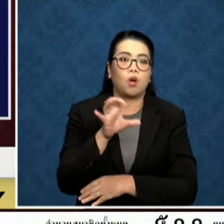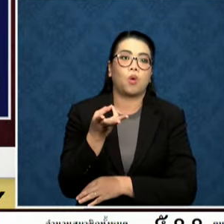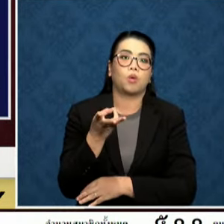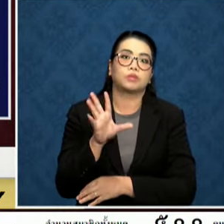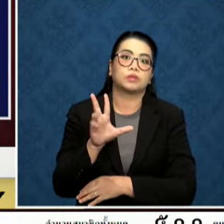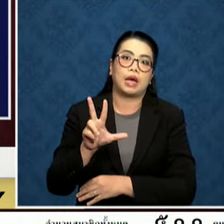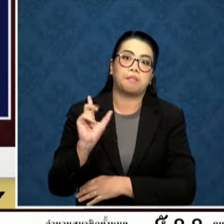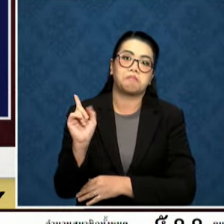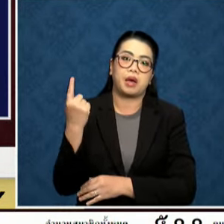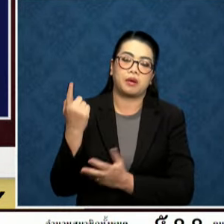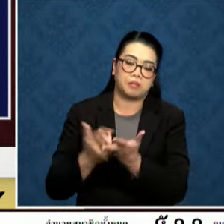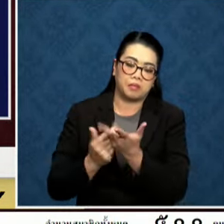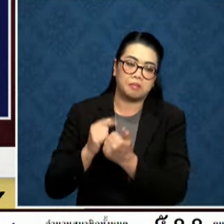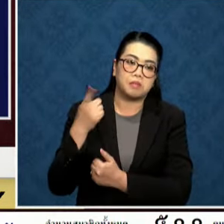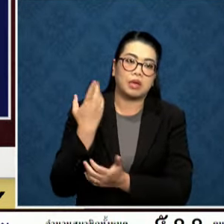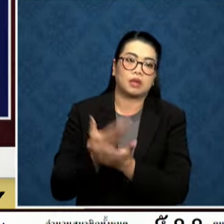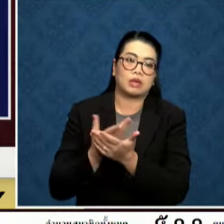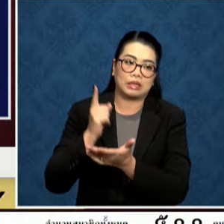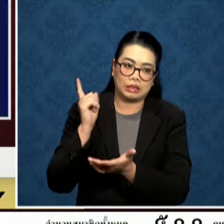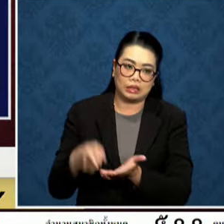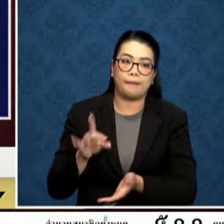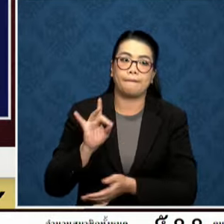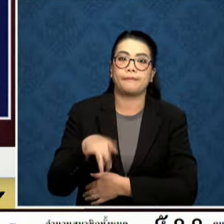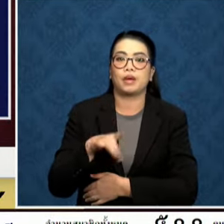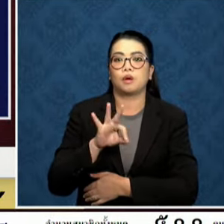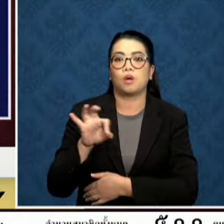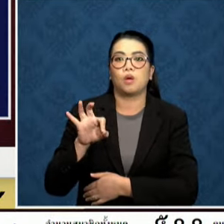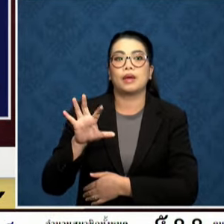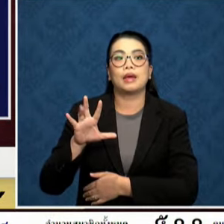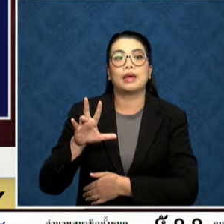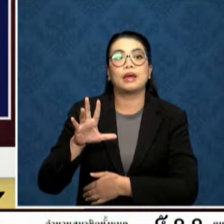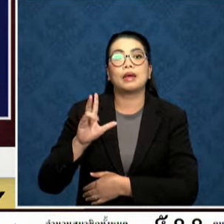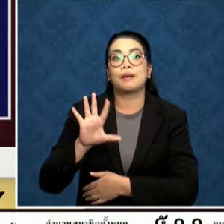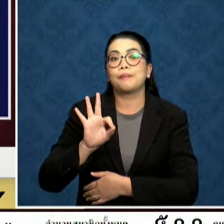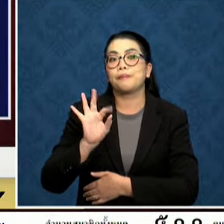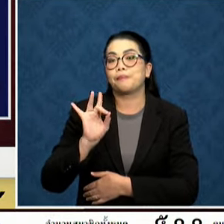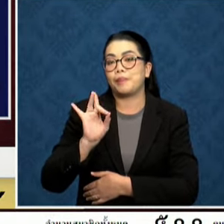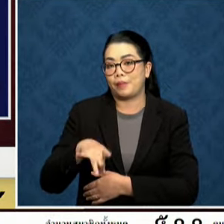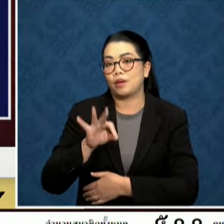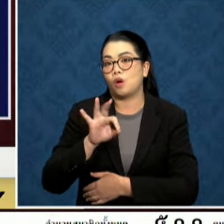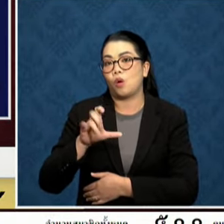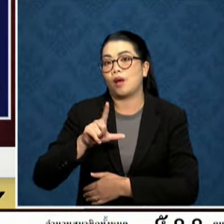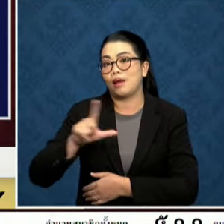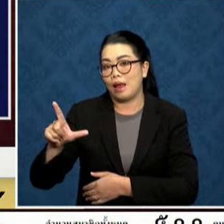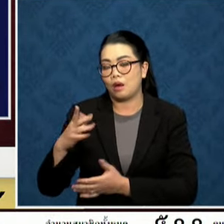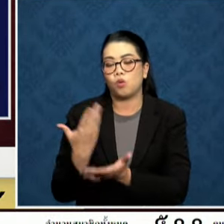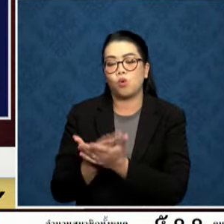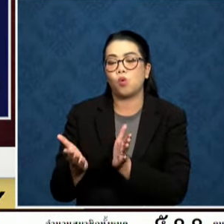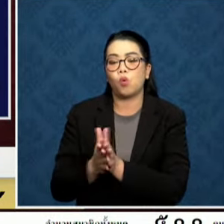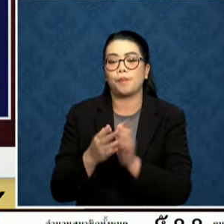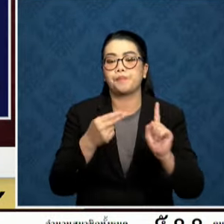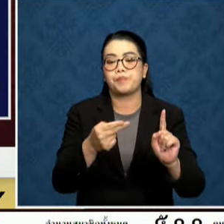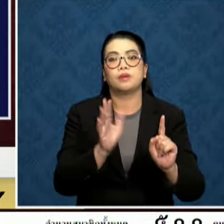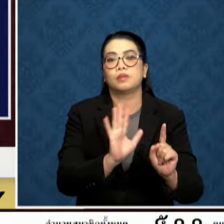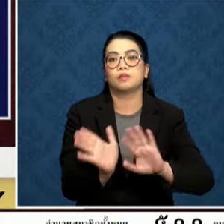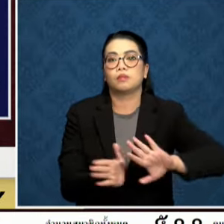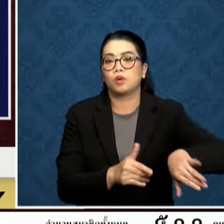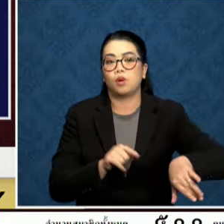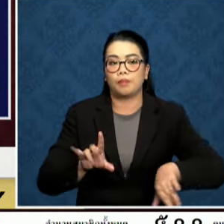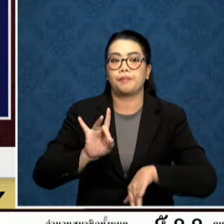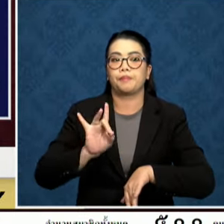โครงการใหม่เมดเงินจริงๆ8,990ล้านบาทซึ่งไม่รวม Digital walletนะคะก็คือเท่ากับ